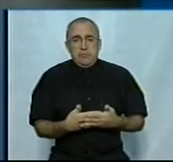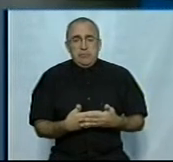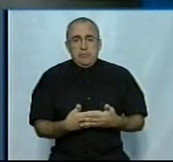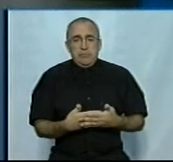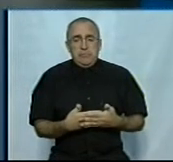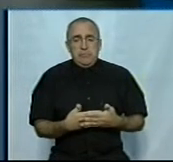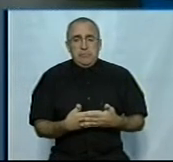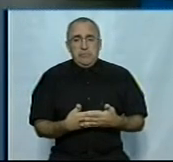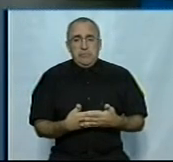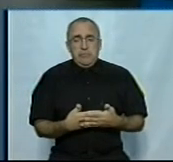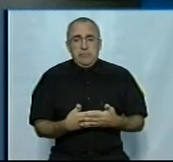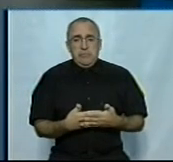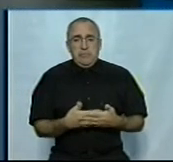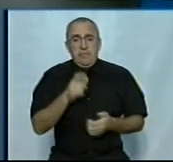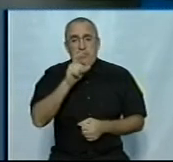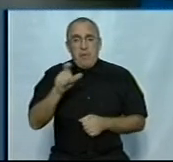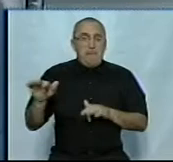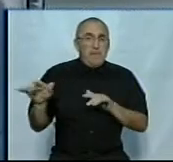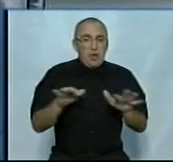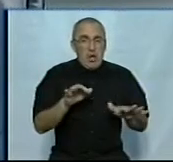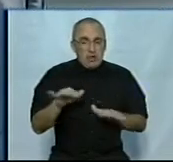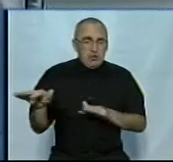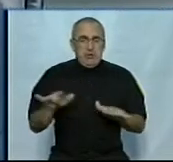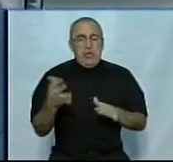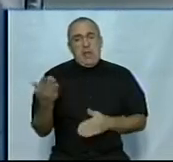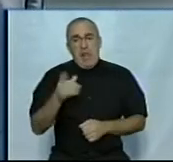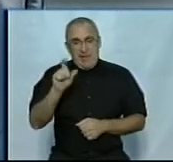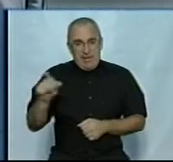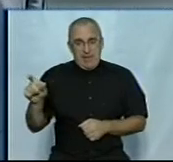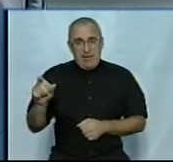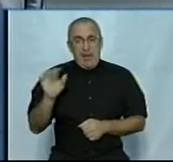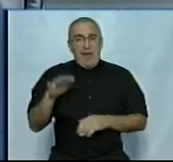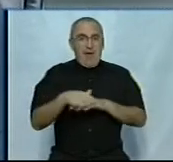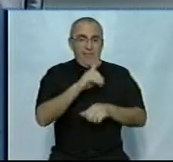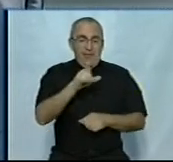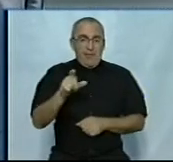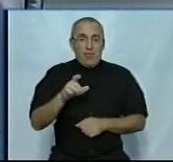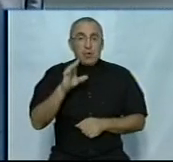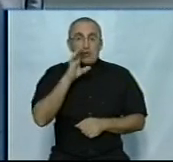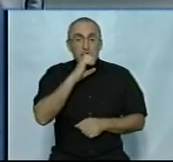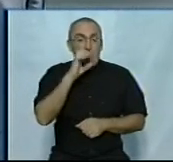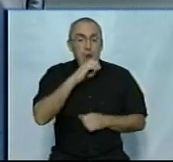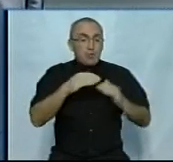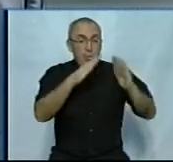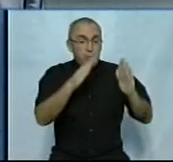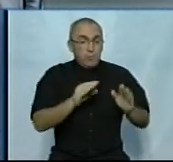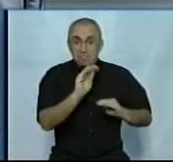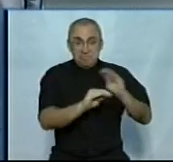певні громадські діячі, які, ну, як в народі кажуть, собачої будки не побудували,